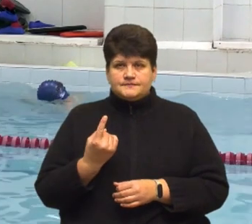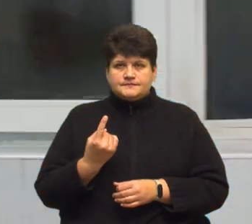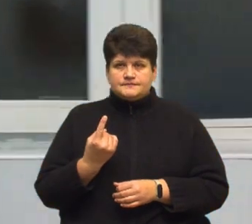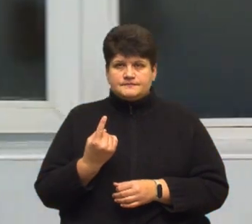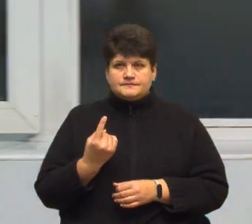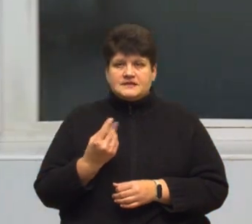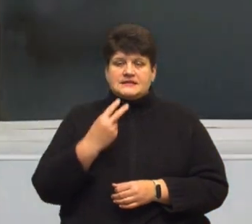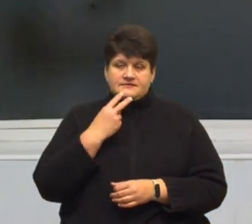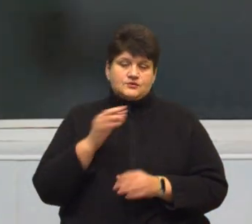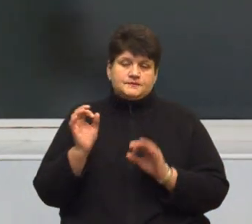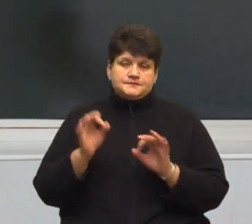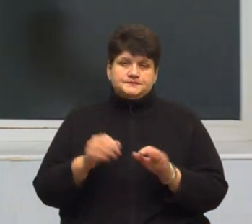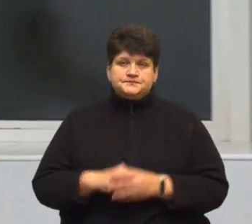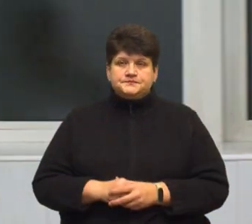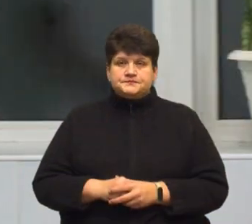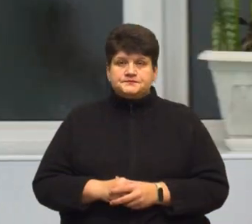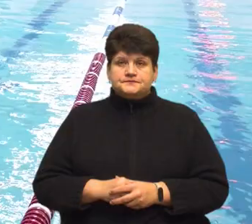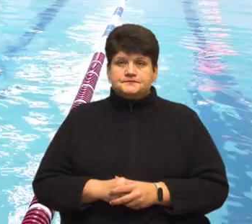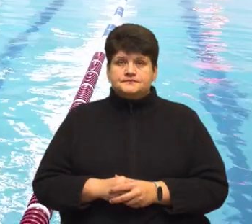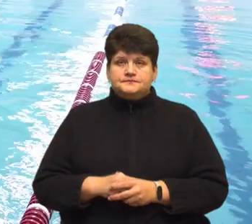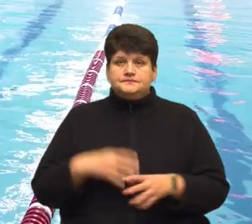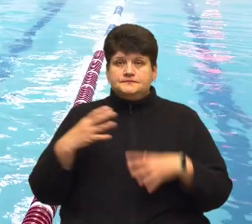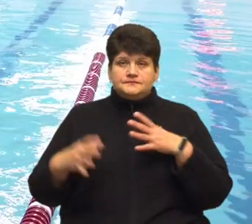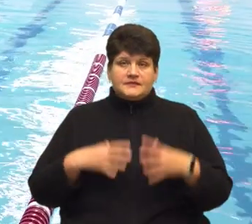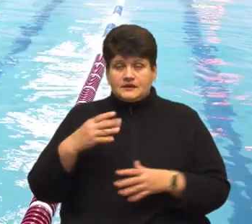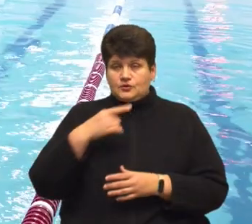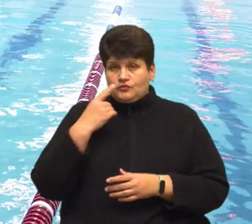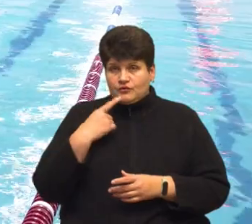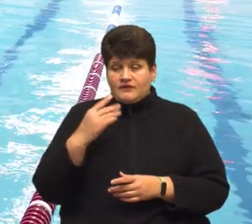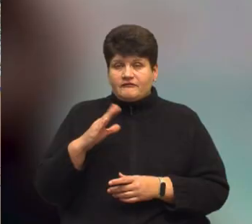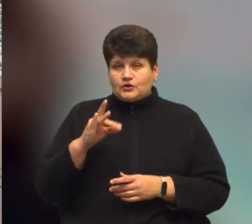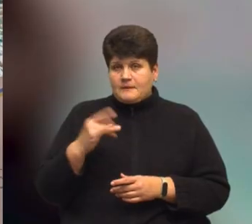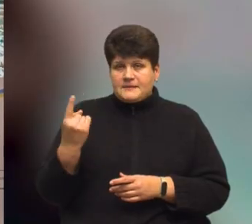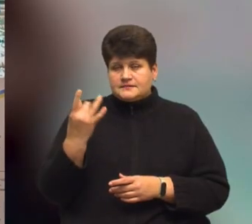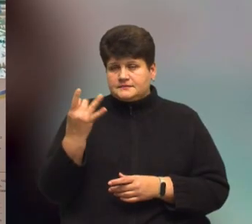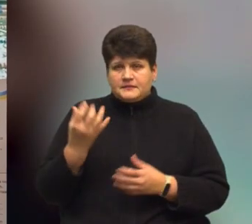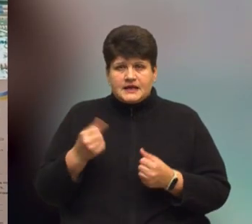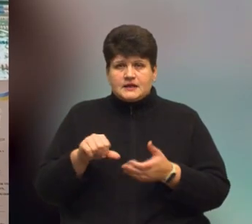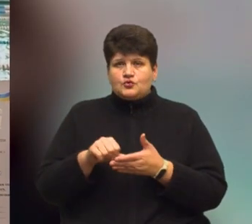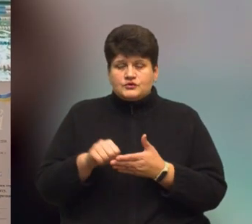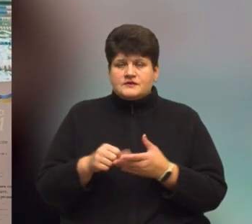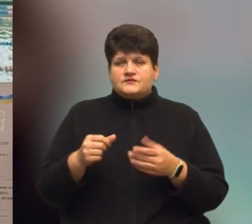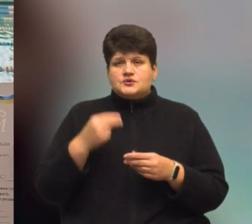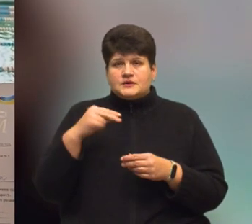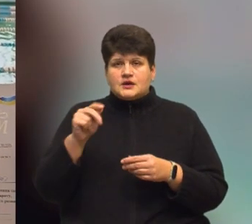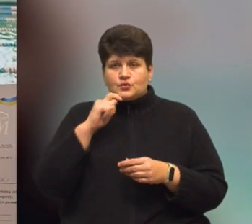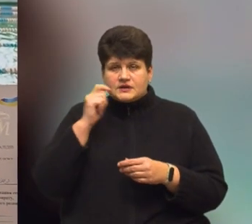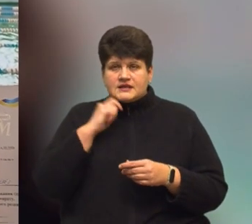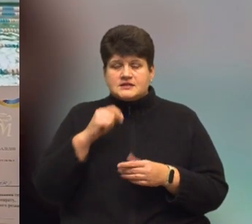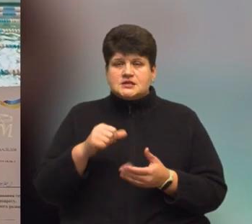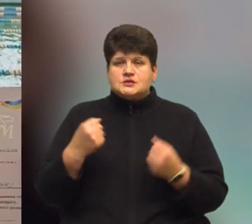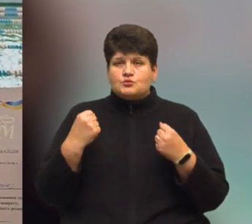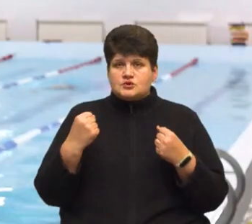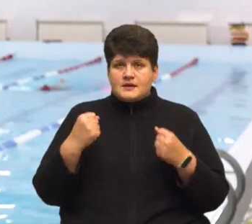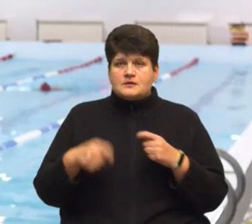перші тренер спортсменки Юрій ретьпа каже Вікторія вперше взяла участь у Чемпіонаті України серед спортсменів з порушенням опорно-рухового